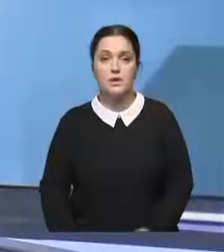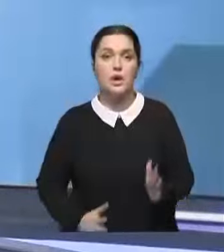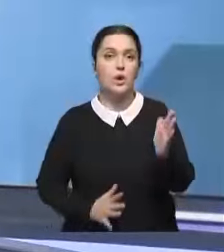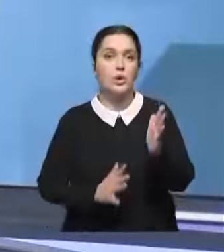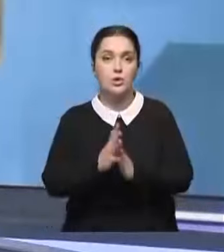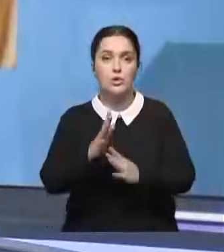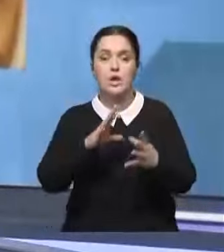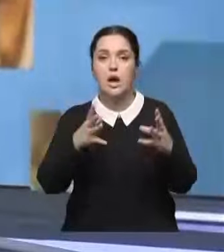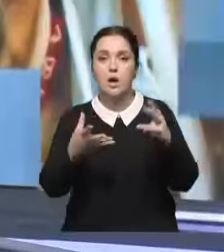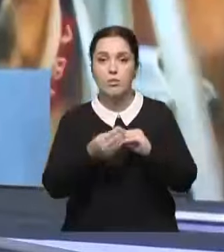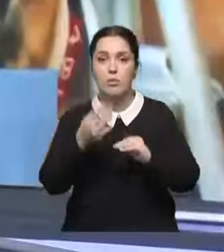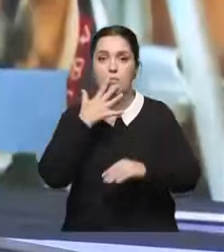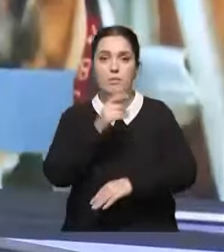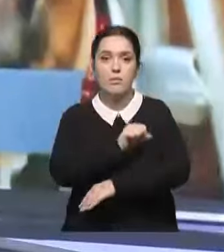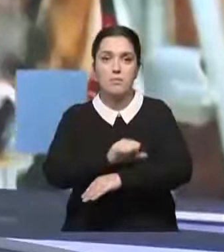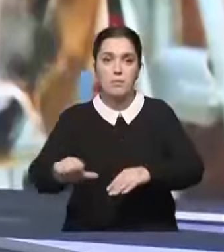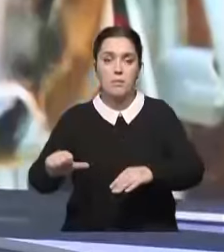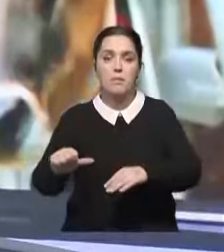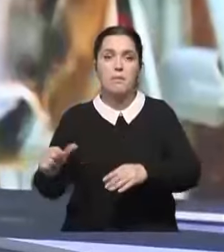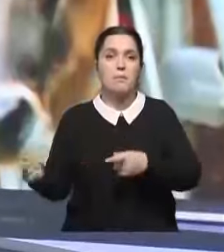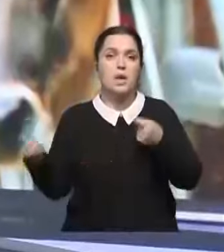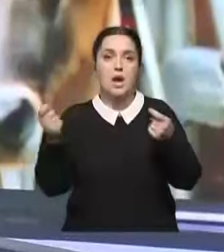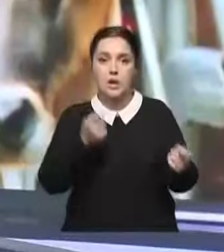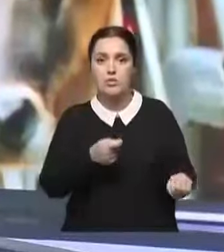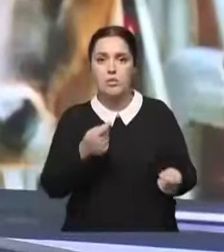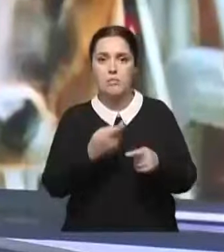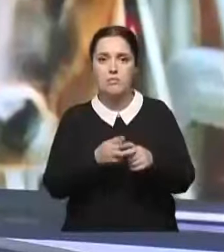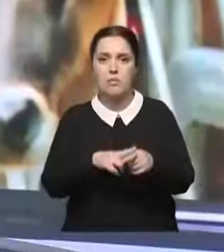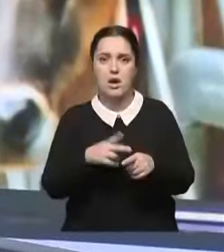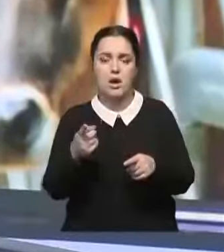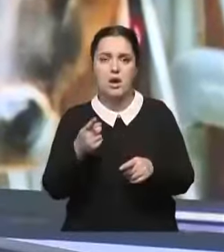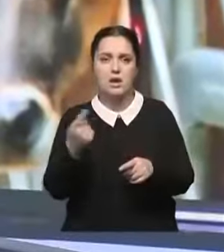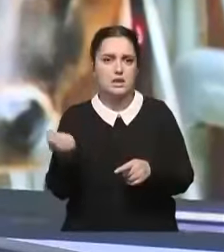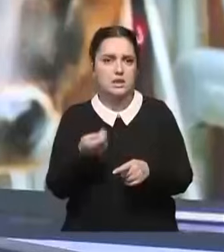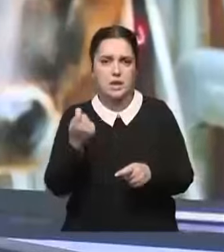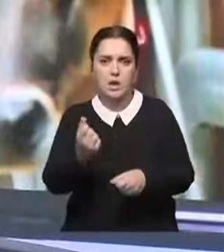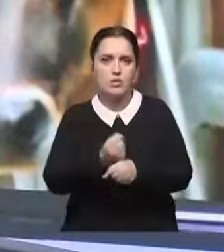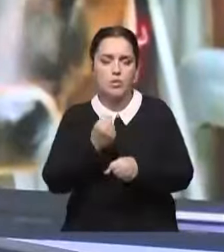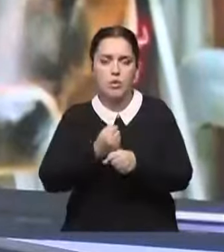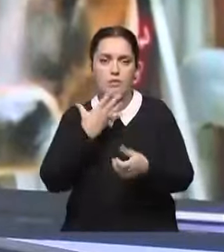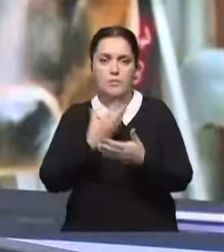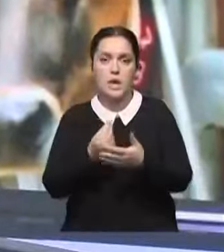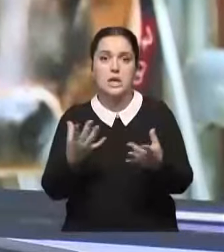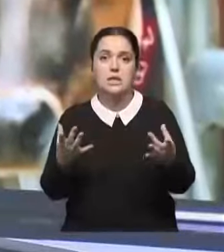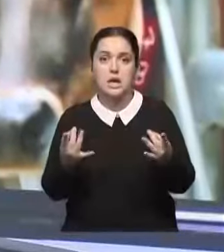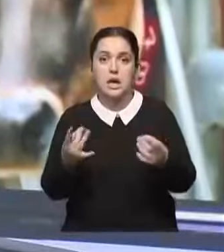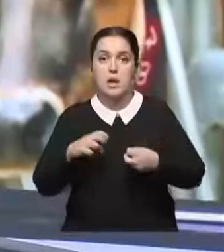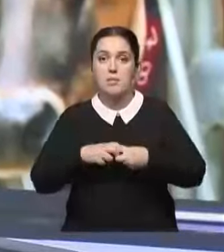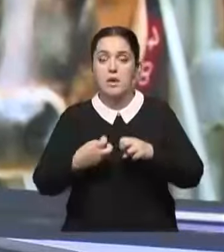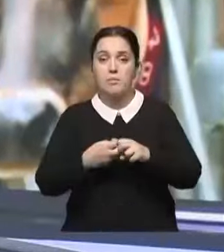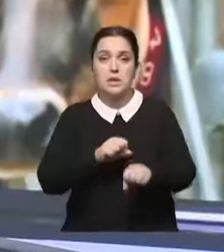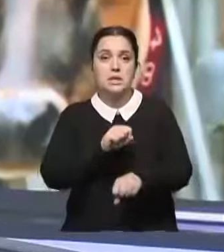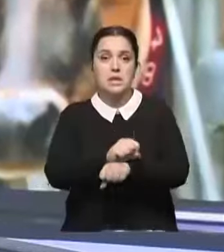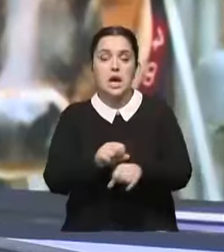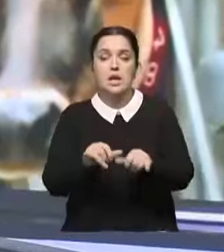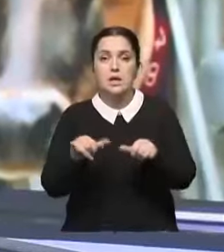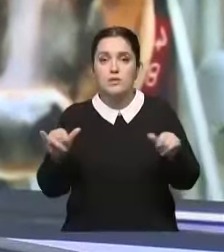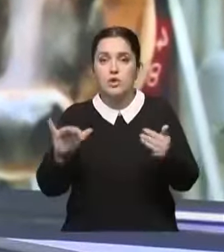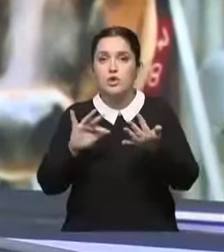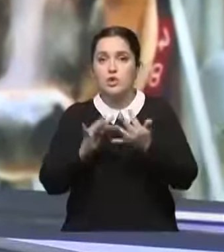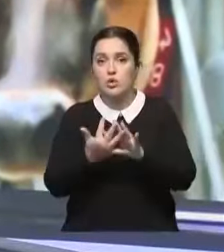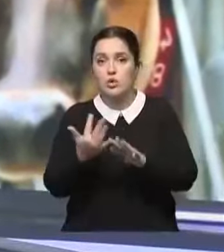Рост объема импортной продукции, приписки и низкая доля переработки отечественного сырья – проблемы, сдерживающие развитие